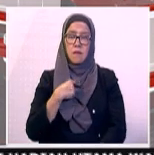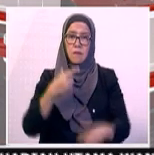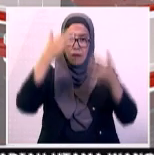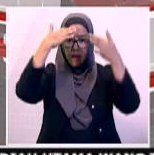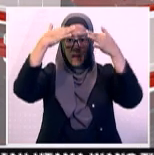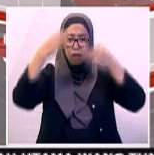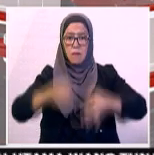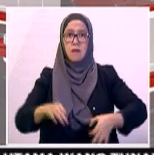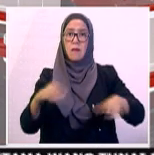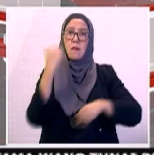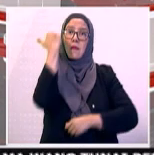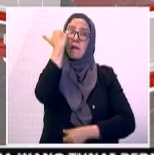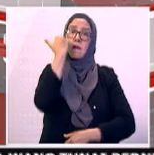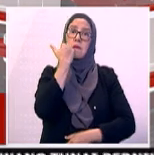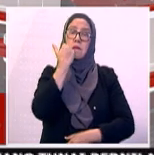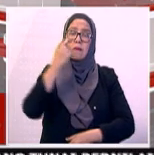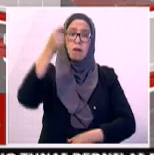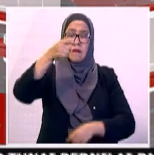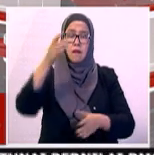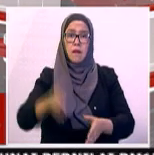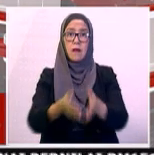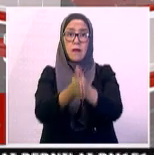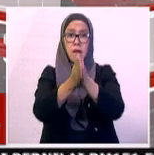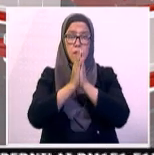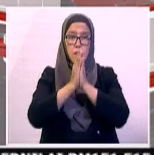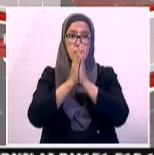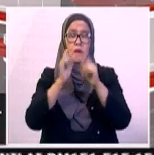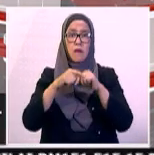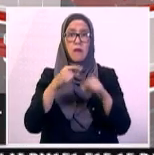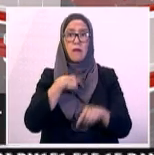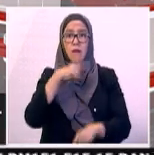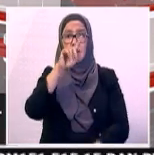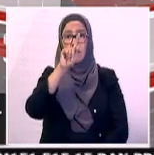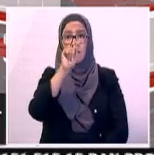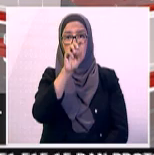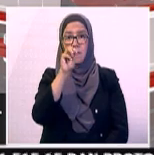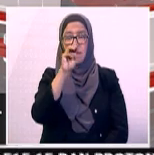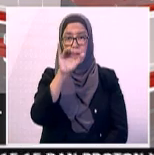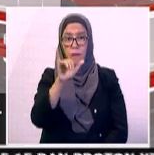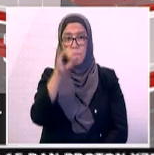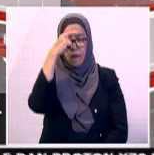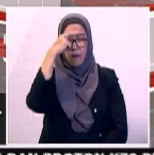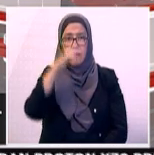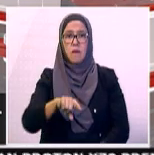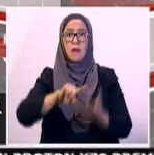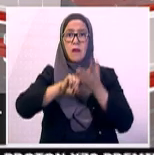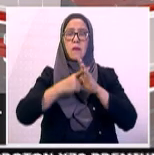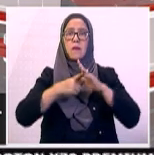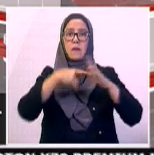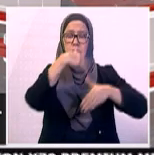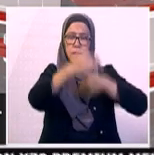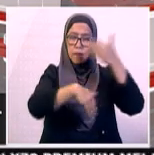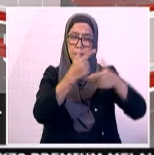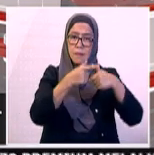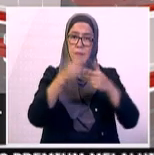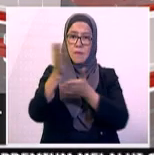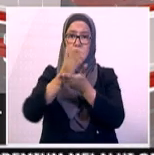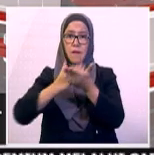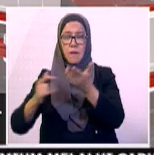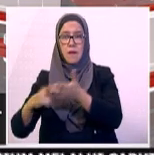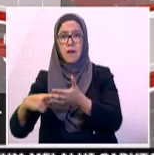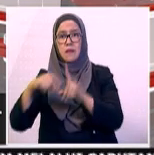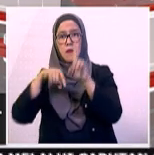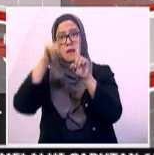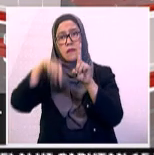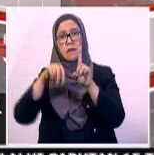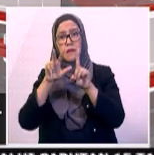Jafril yang membenarkan permohonan Tommy memulakan prosiding komital terhadap Tan Sri Syafie secara sebelah pihak pada 1 Mac lalu.